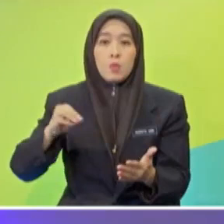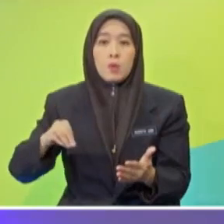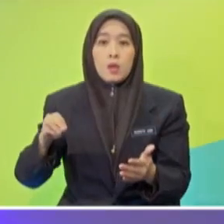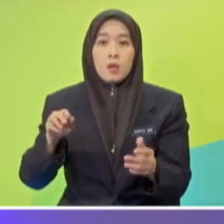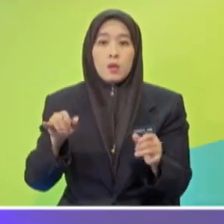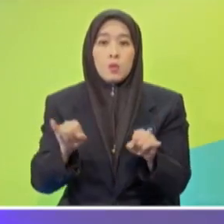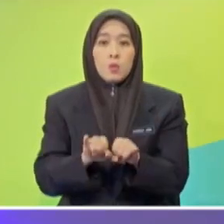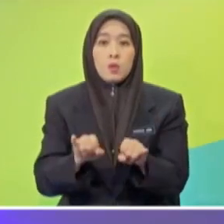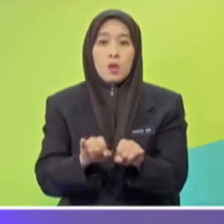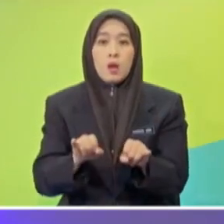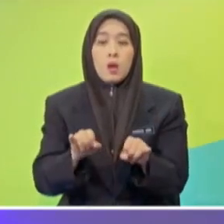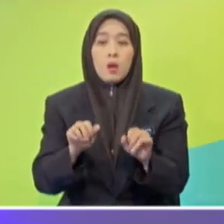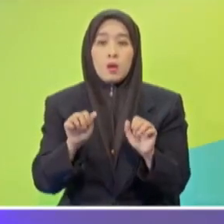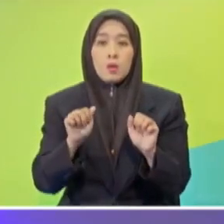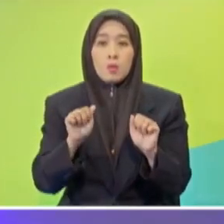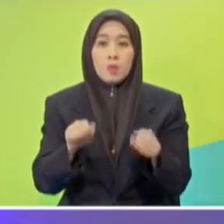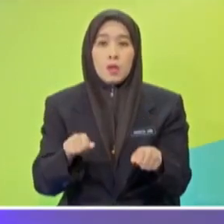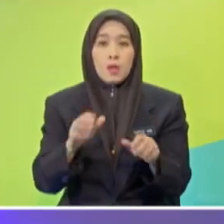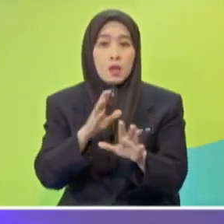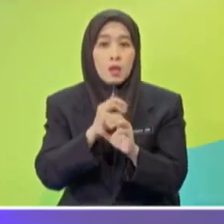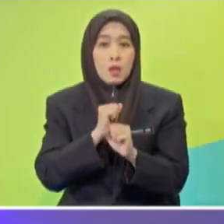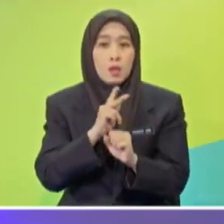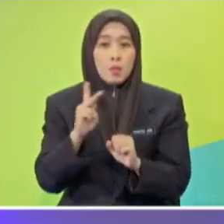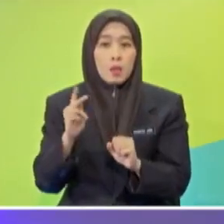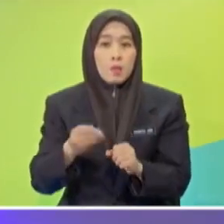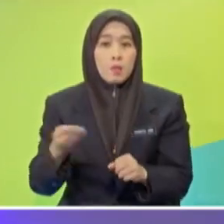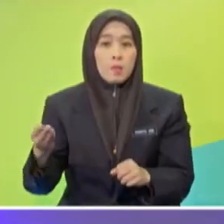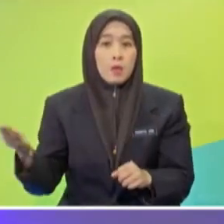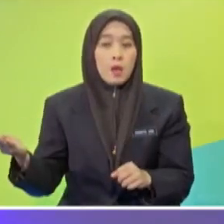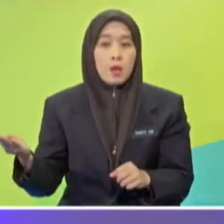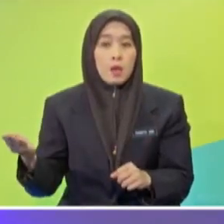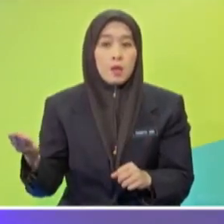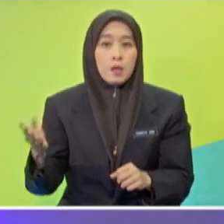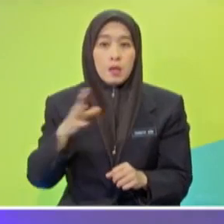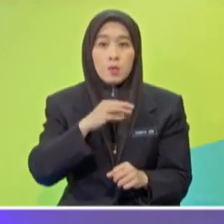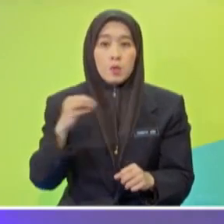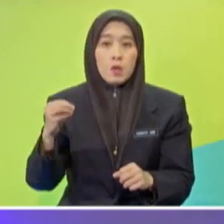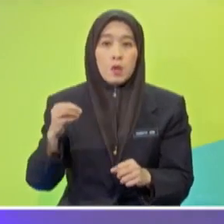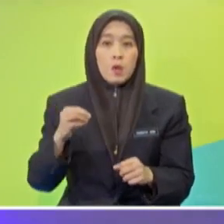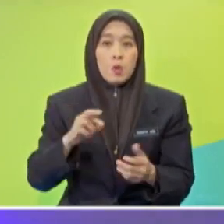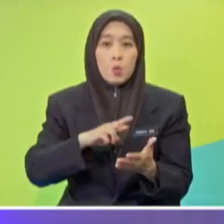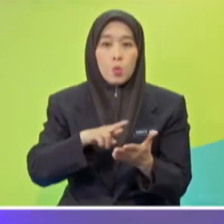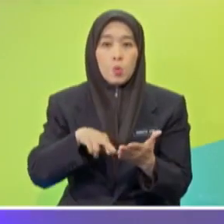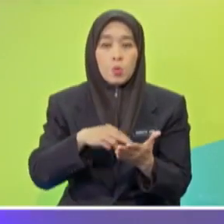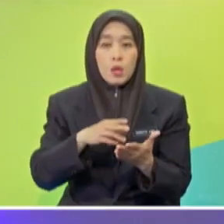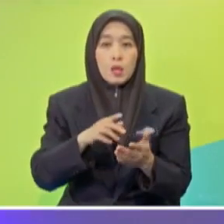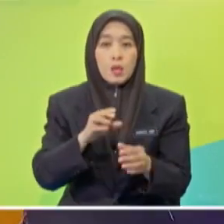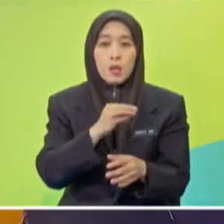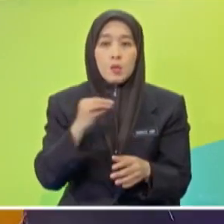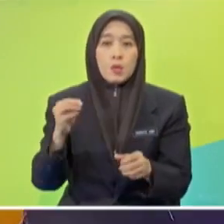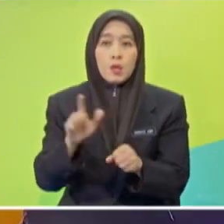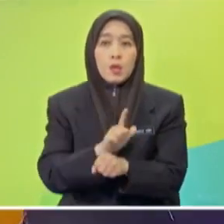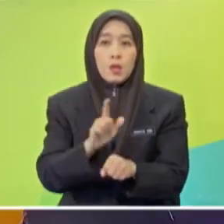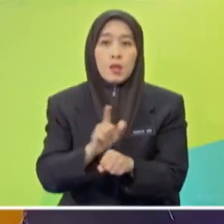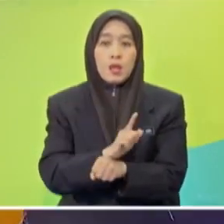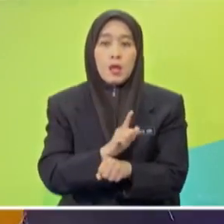eee dapatkan eee bahan-bahan dan juga rujukan setelah latihan ini di mana